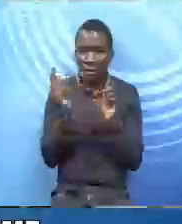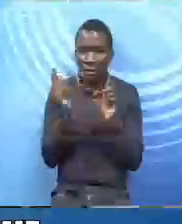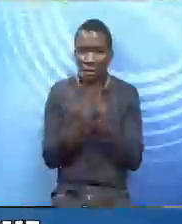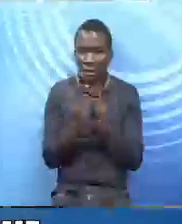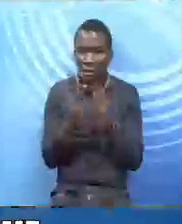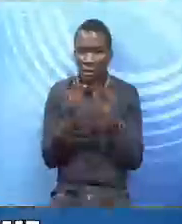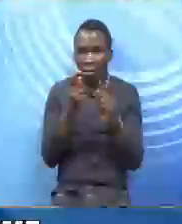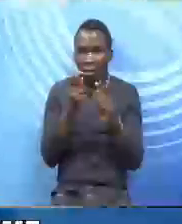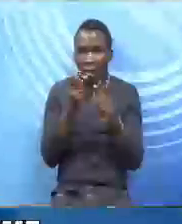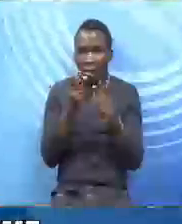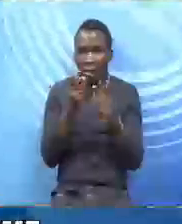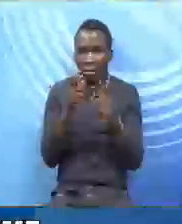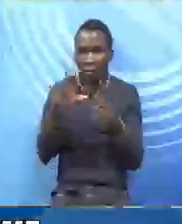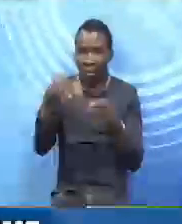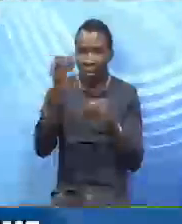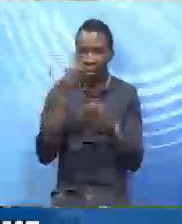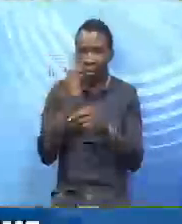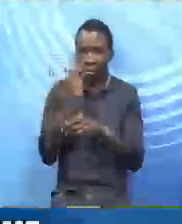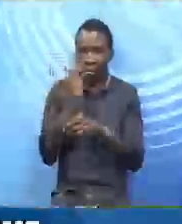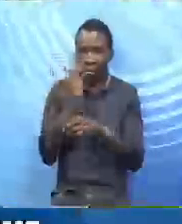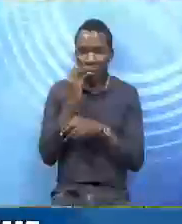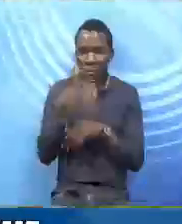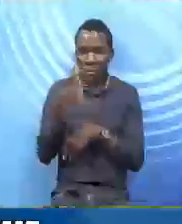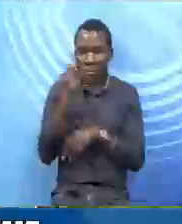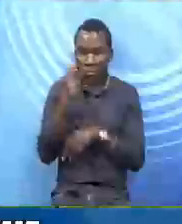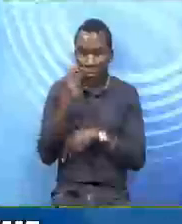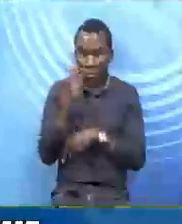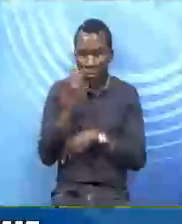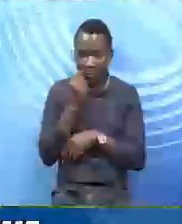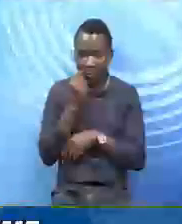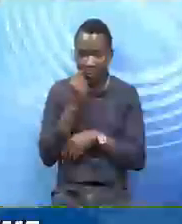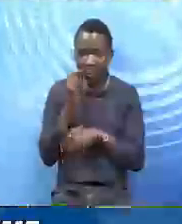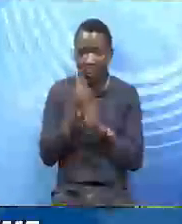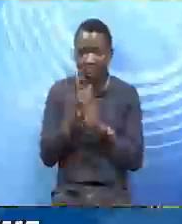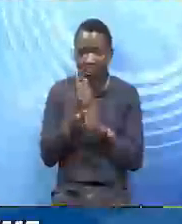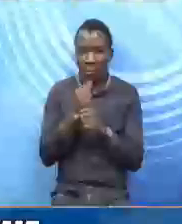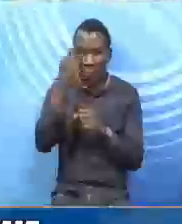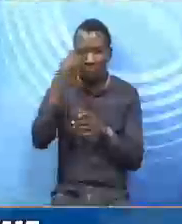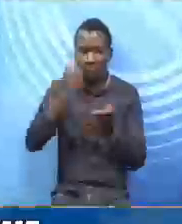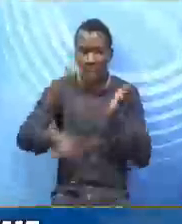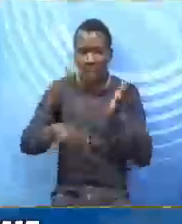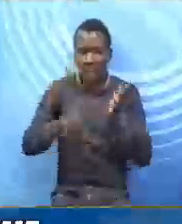Muri gutaha? Bavuga ko bagukubitiye iki se?